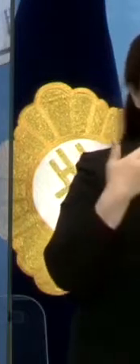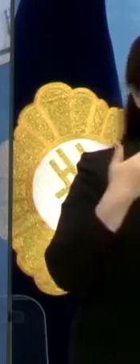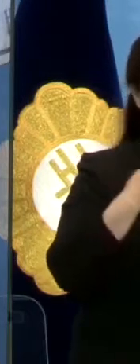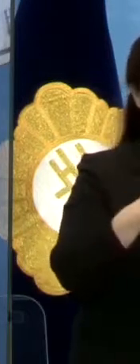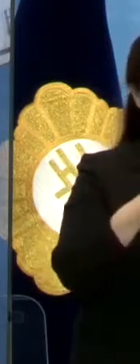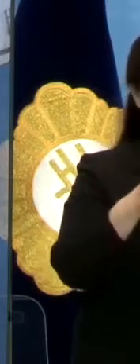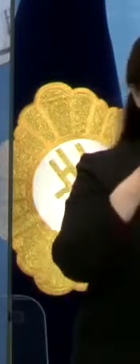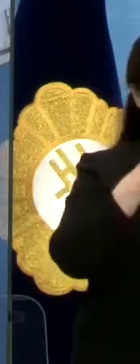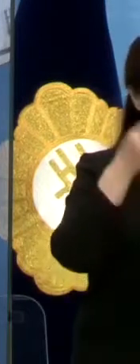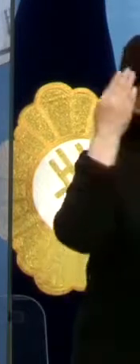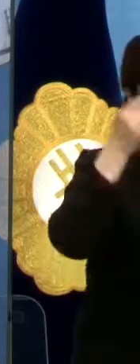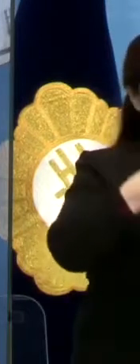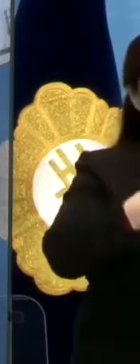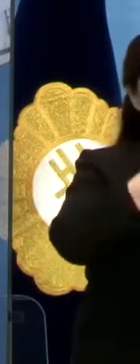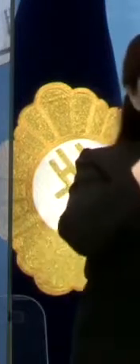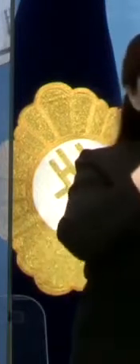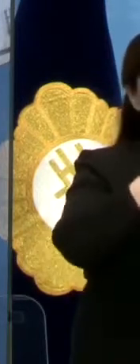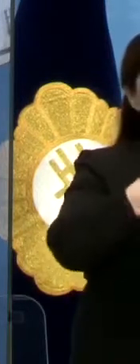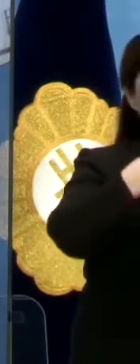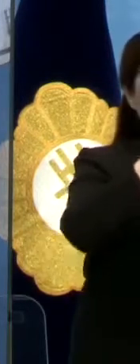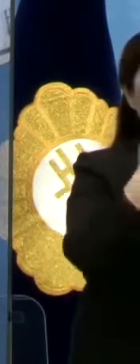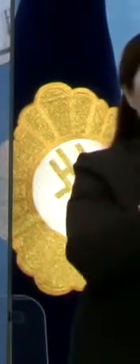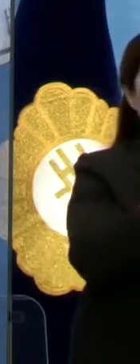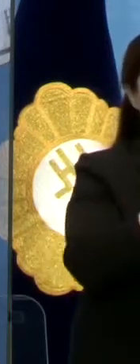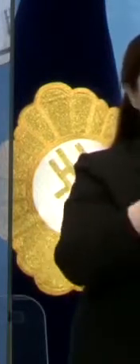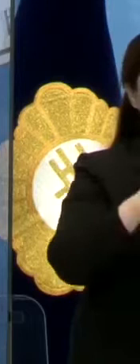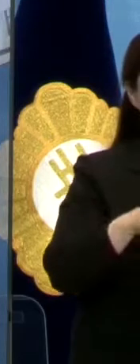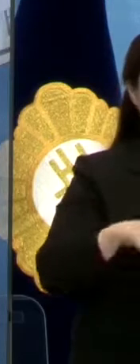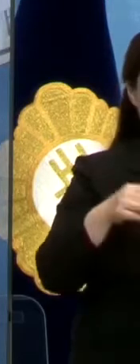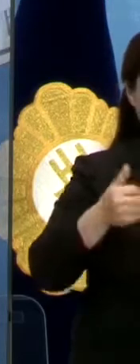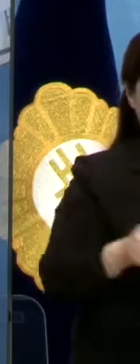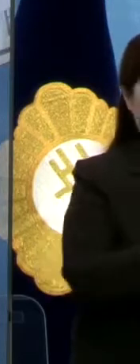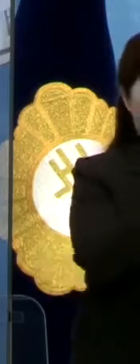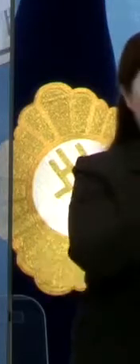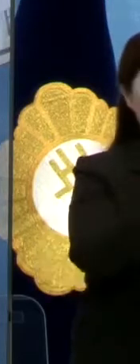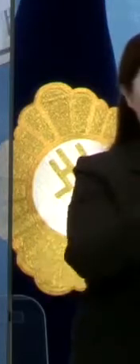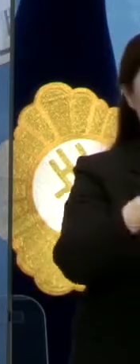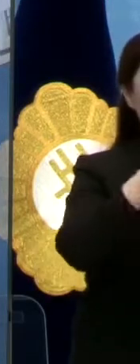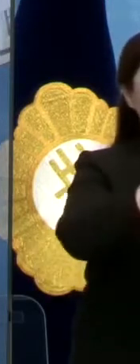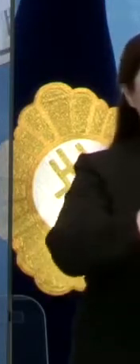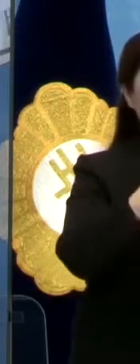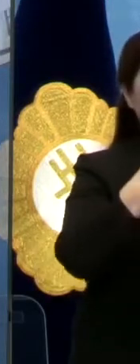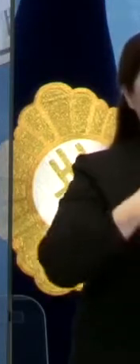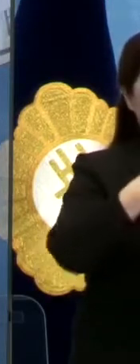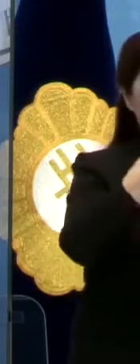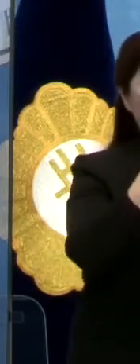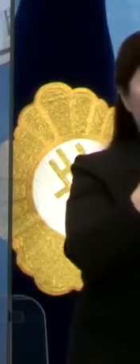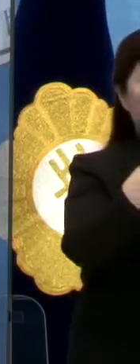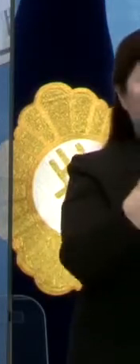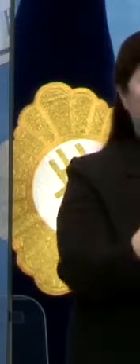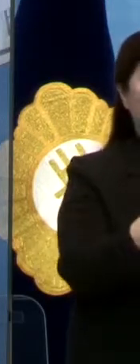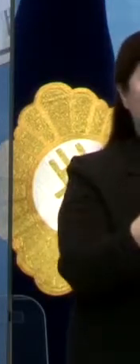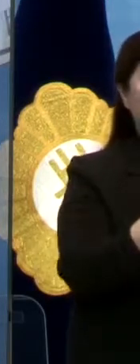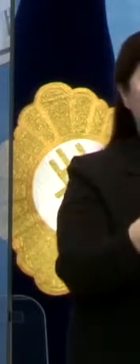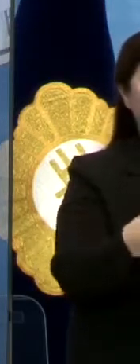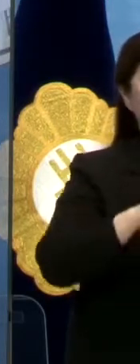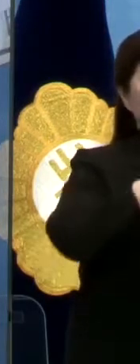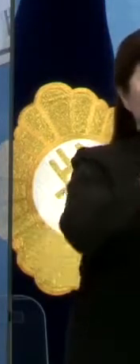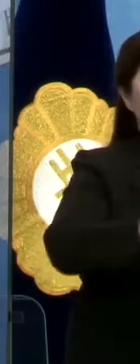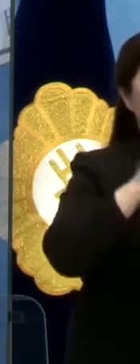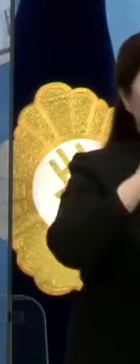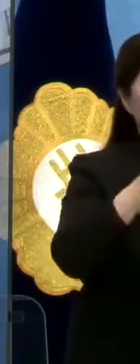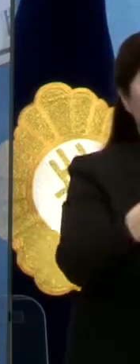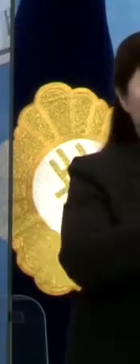올해까지 대한간호협회, 국제보건기구 WHO, 국제간호협의회 ICN 등과 글로벌